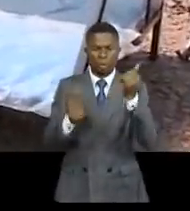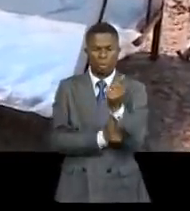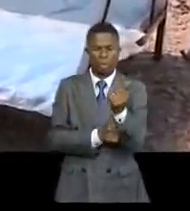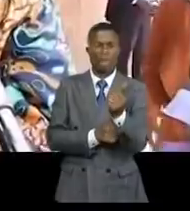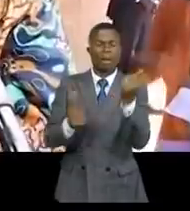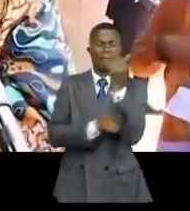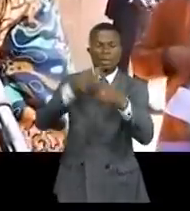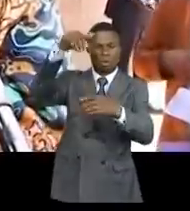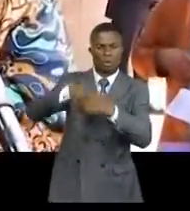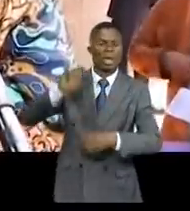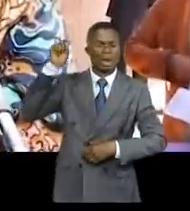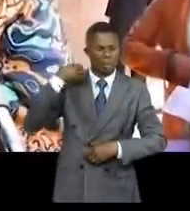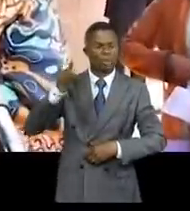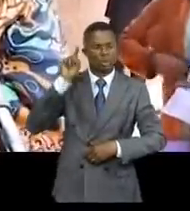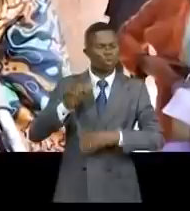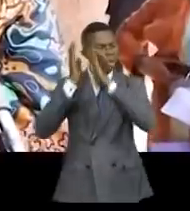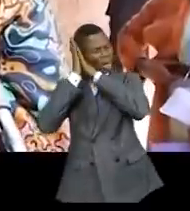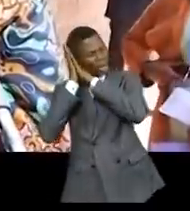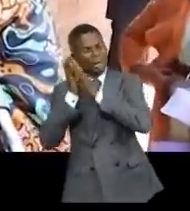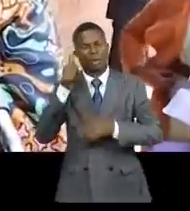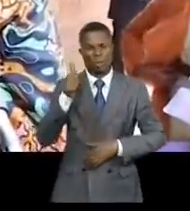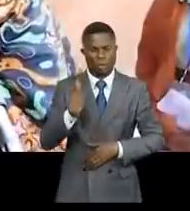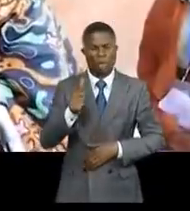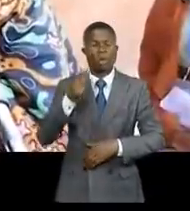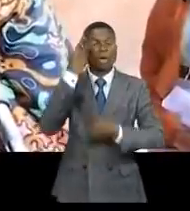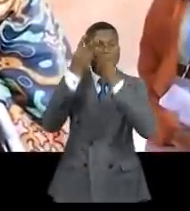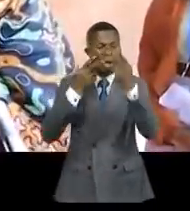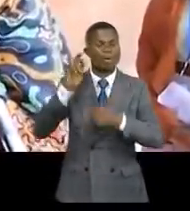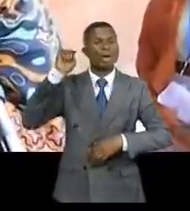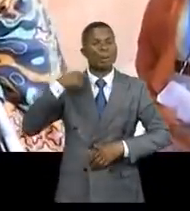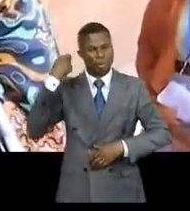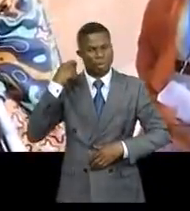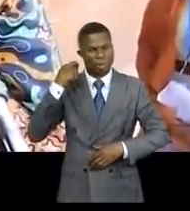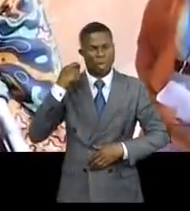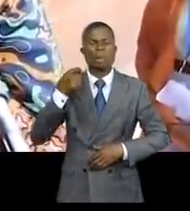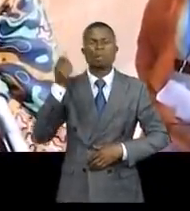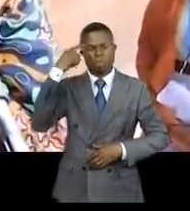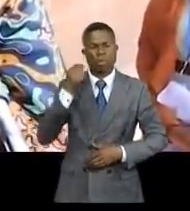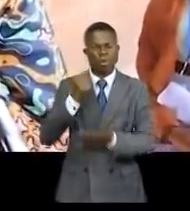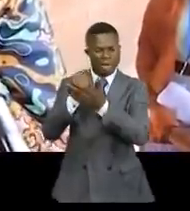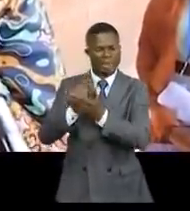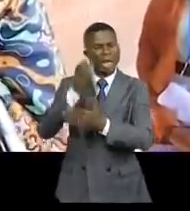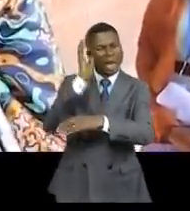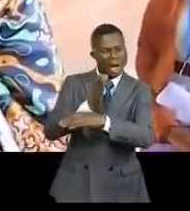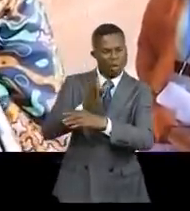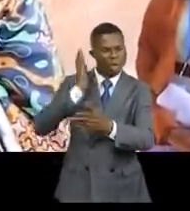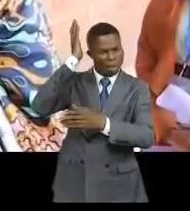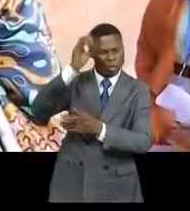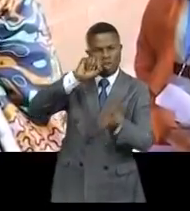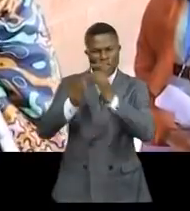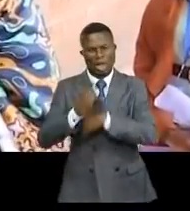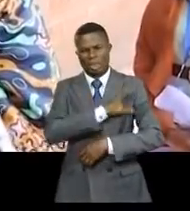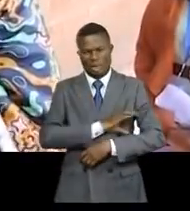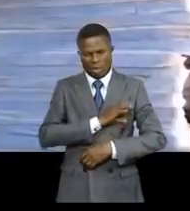là, vont bien dormir. Je crois que quand on va en prison, et pour être réintégré dans la société, il faut aussi être dans les